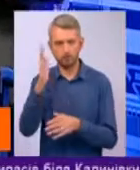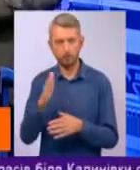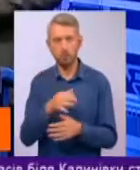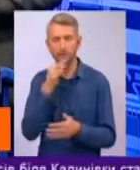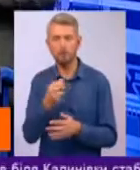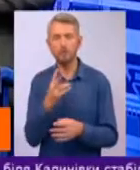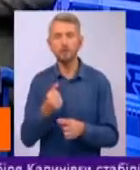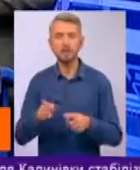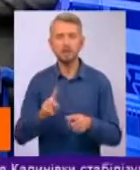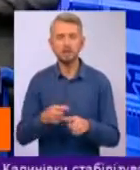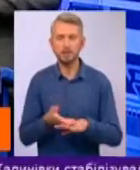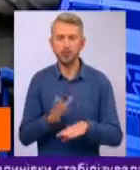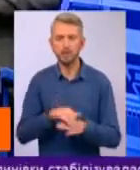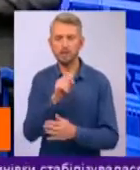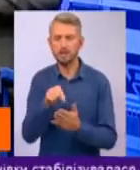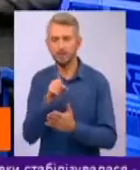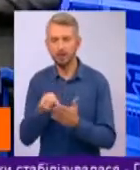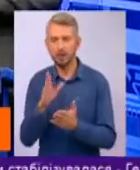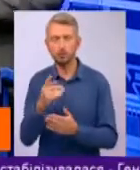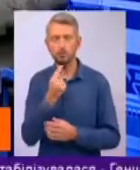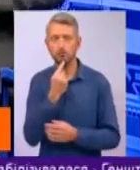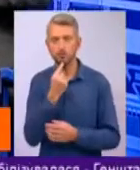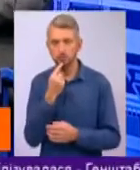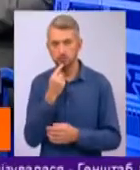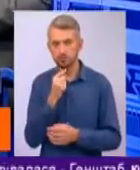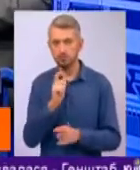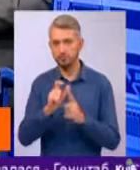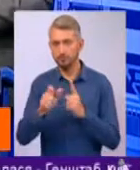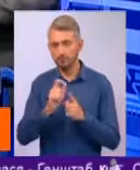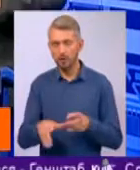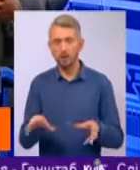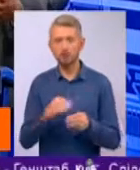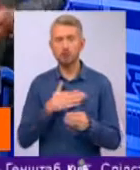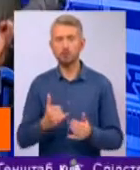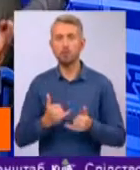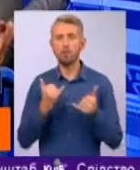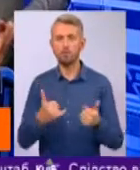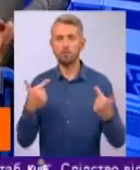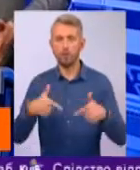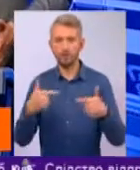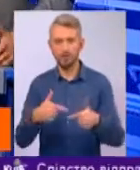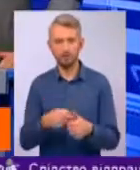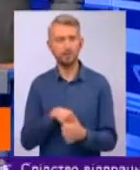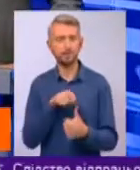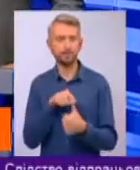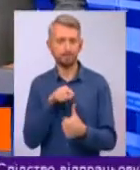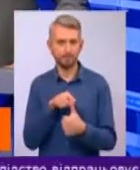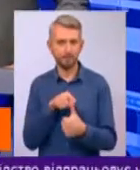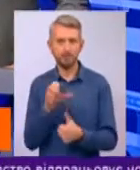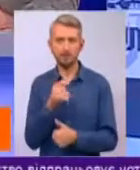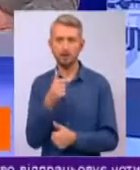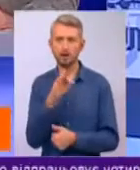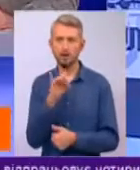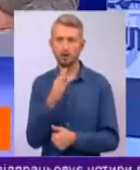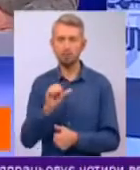на ці непрості запитання будемо намагатися давати з нашими поважними гостями, з нашими експертами. До нас сьогодні завітали у студію Степан